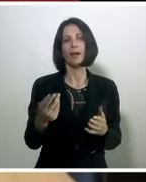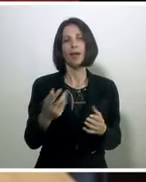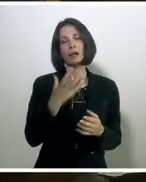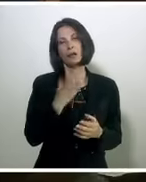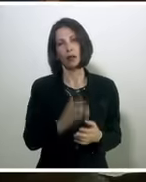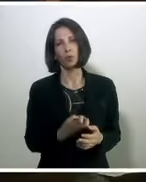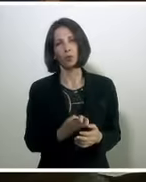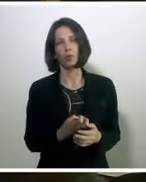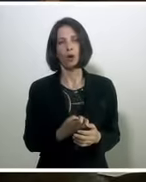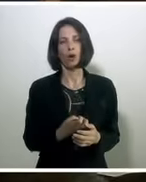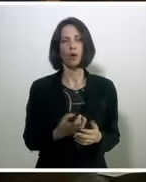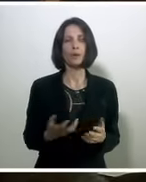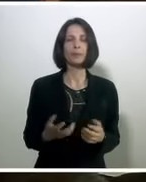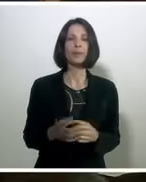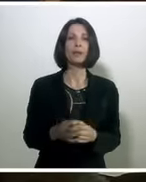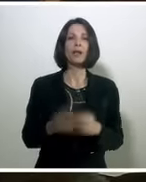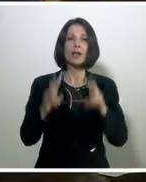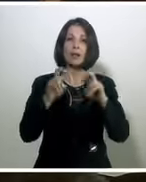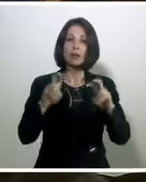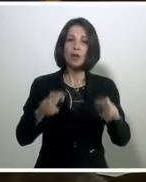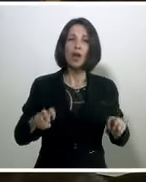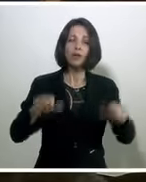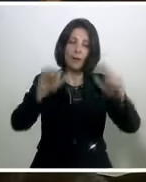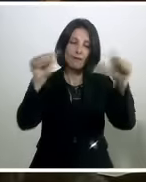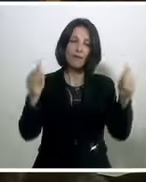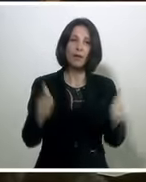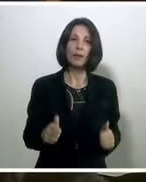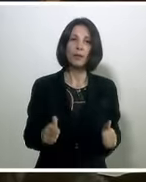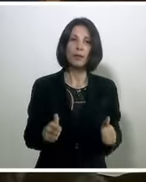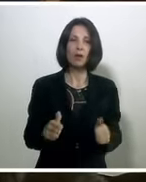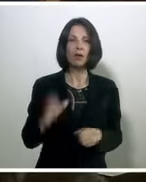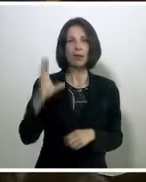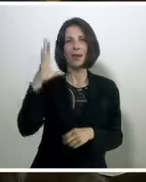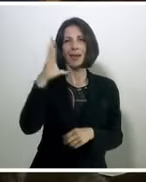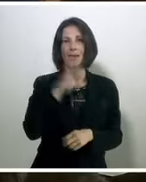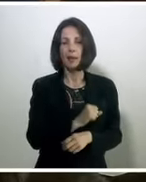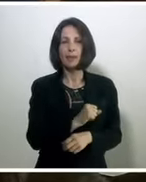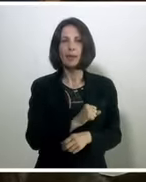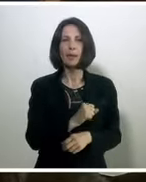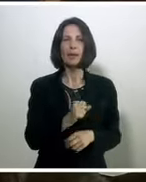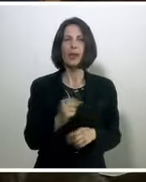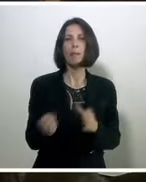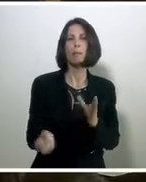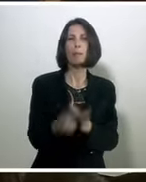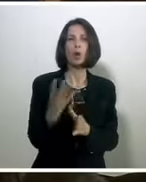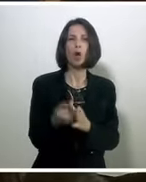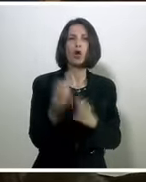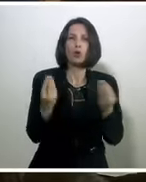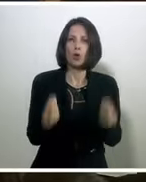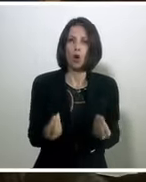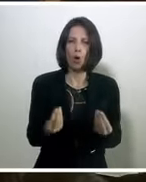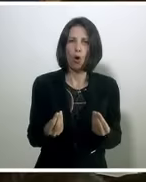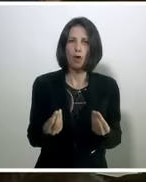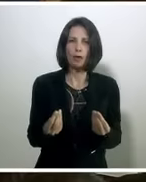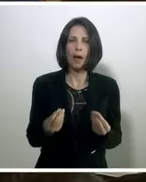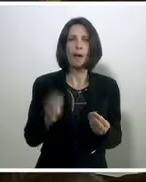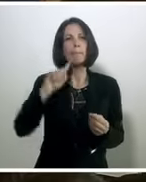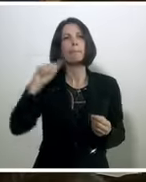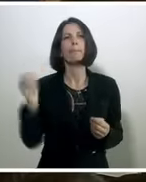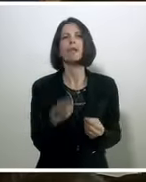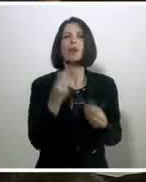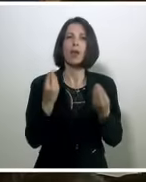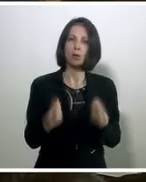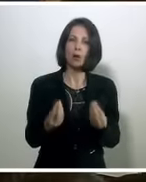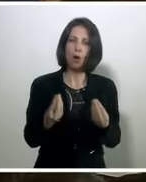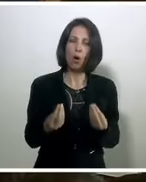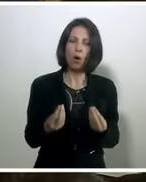investimenti pubblici in ricerca e formazione e di capire cosa hanno prodotto e cosa hanno contribuito a migliorare la come hanno contribuito a